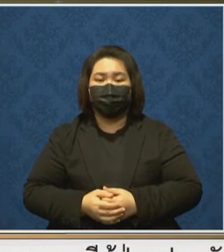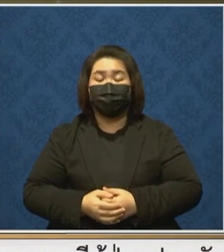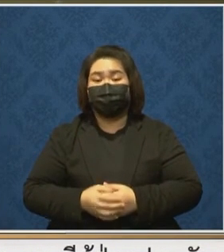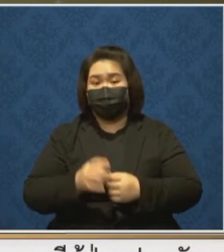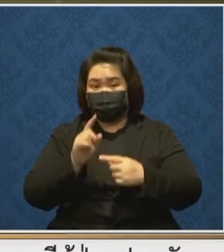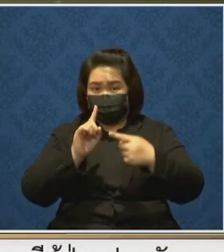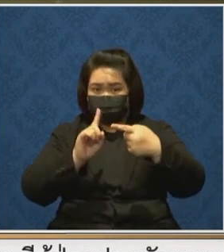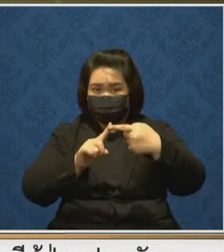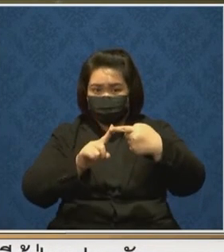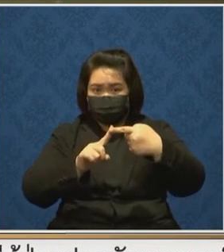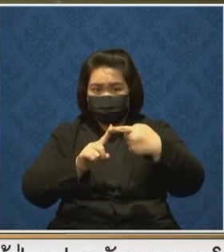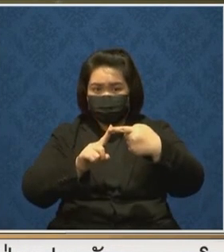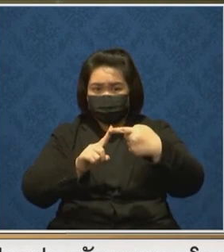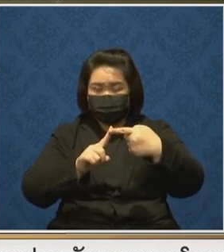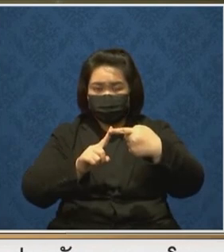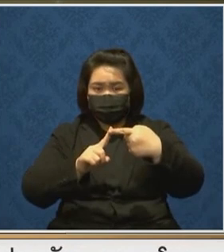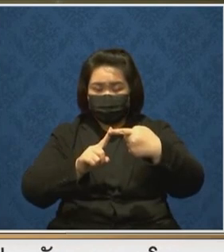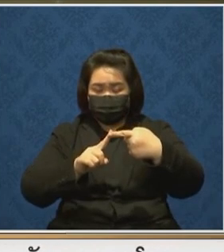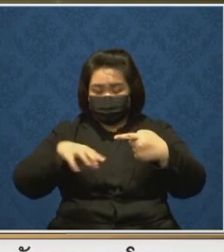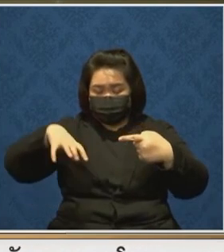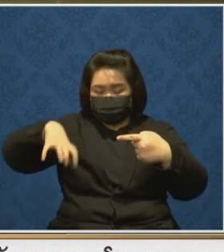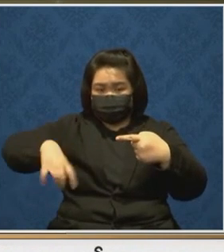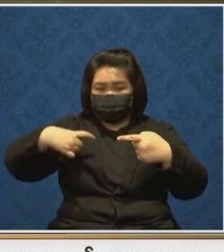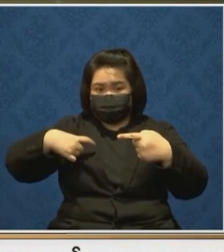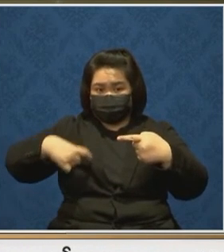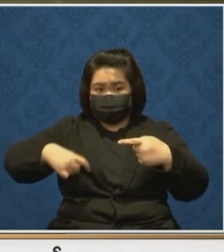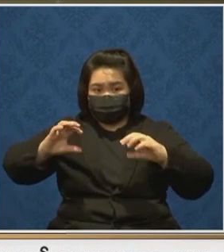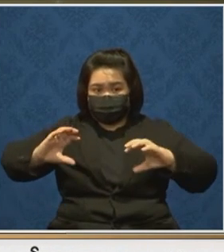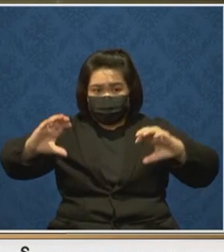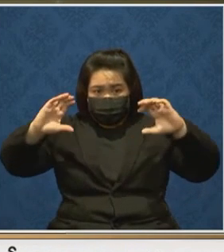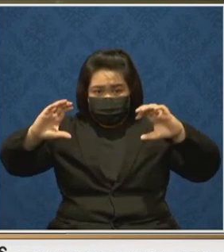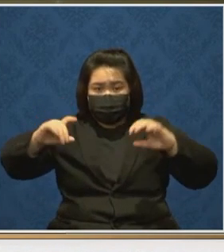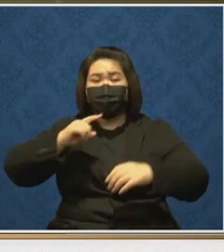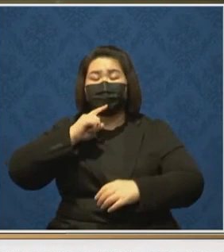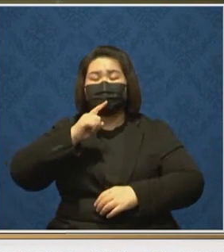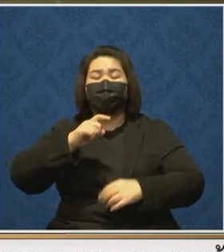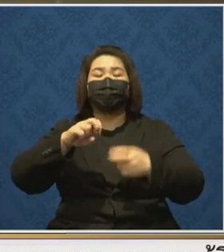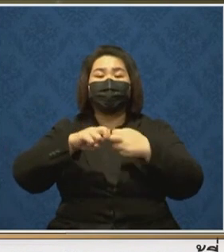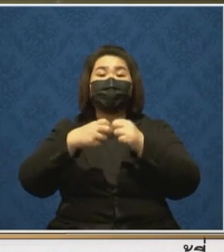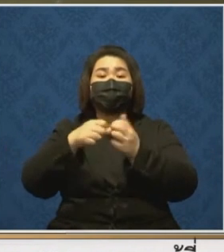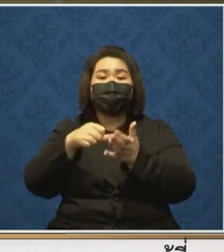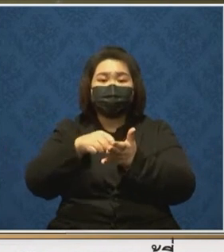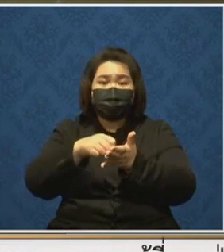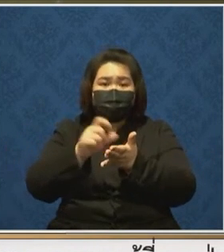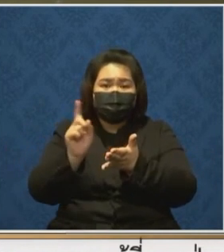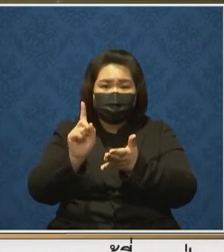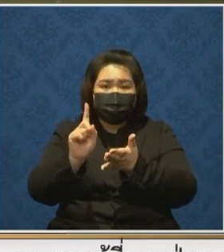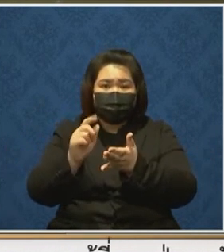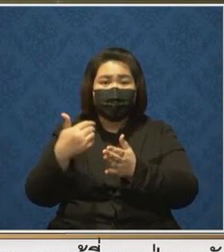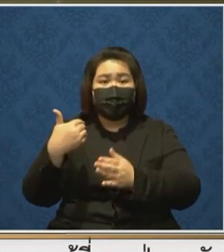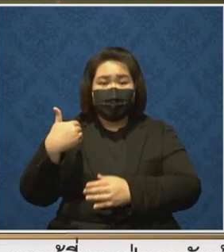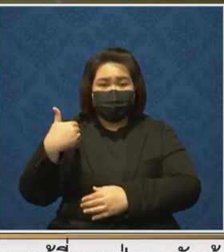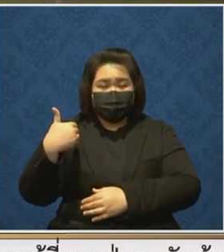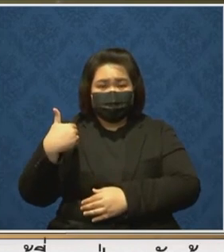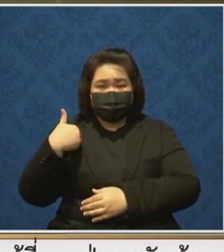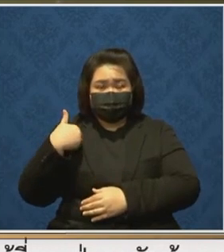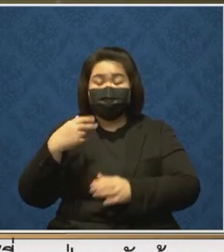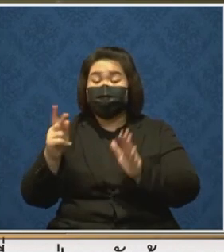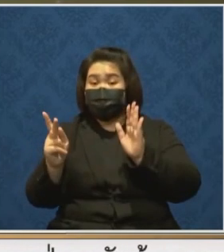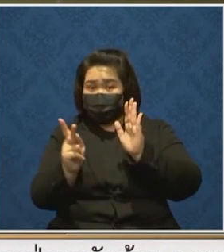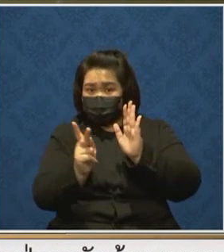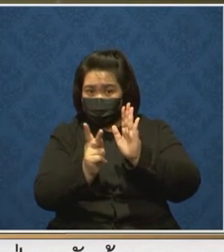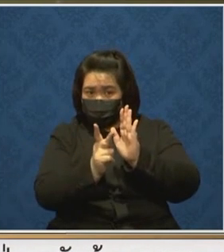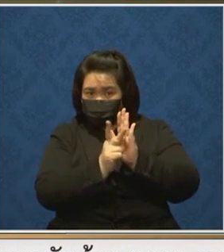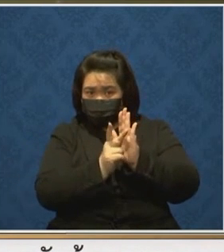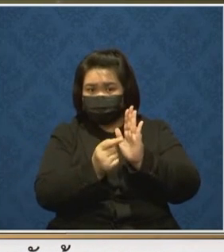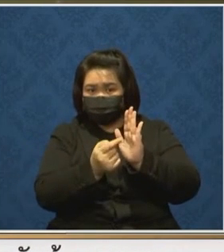์ศิการสูงสุดเสนอให้แ้ปัหาโยอาสัยข้อกำหนดทระบุไว้เป็นอำ